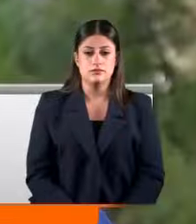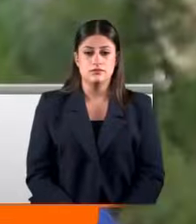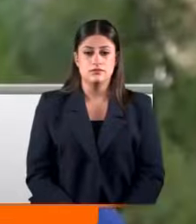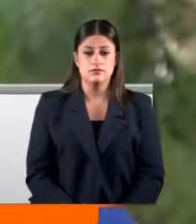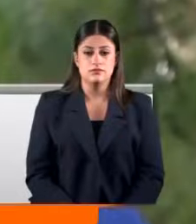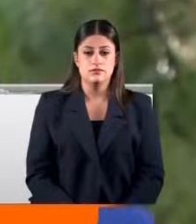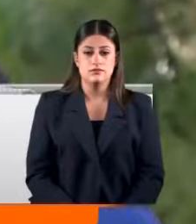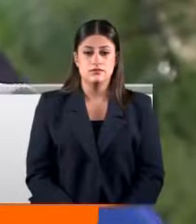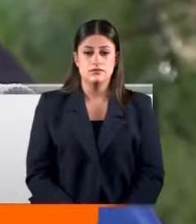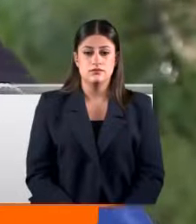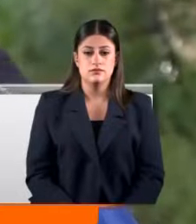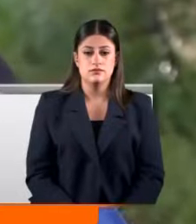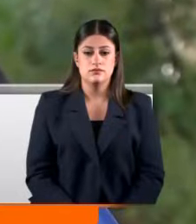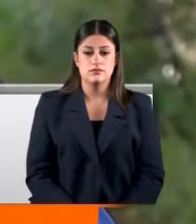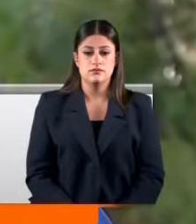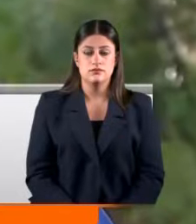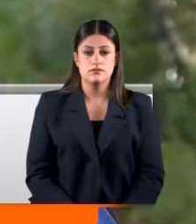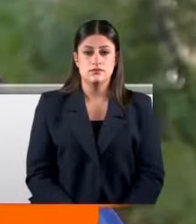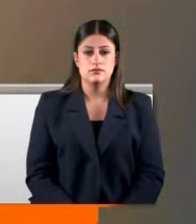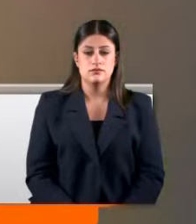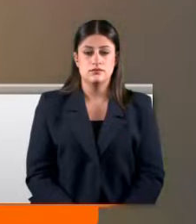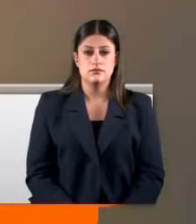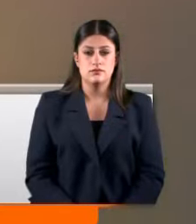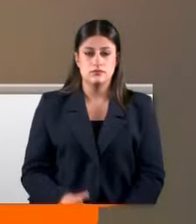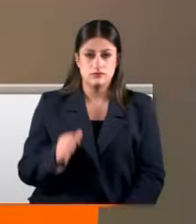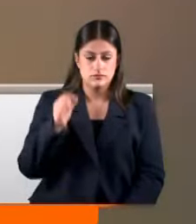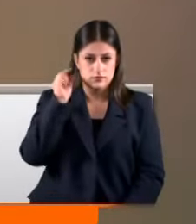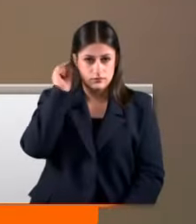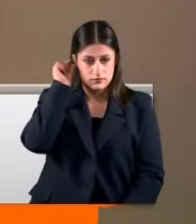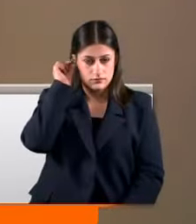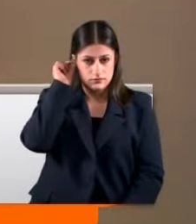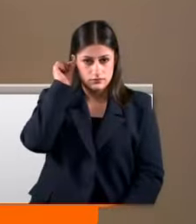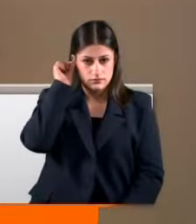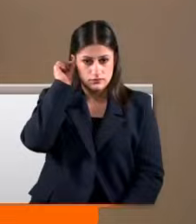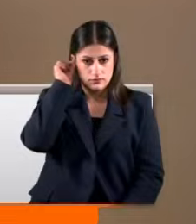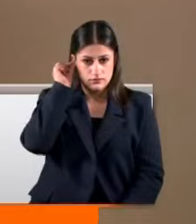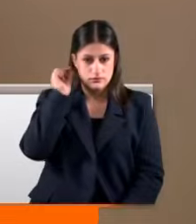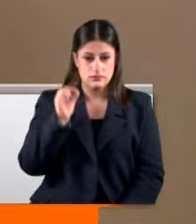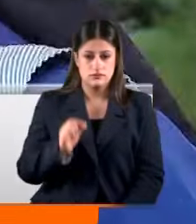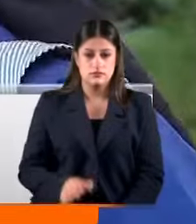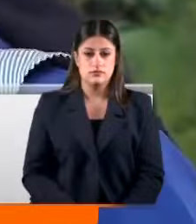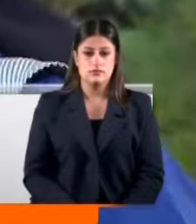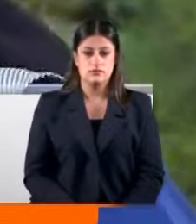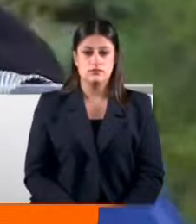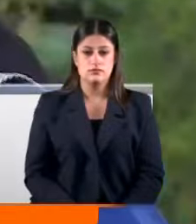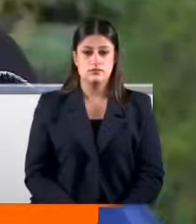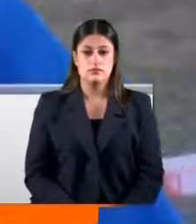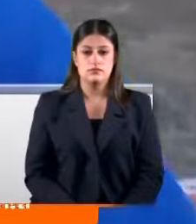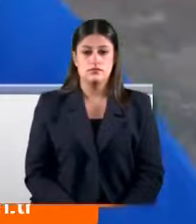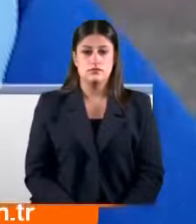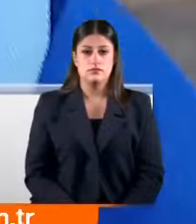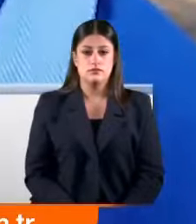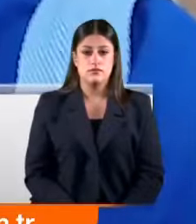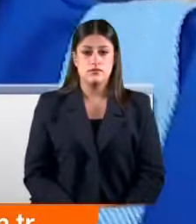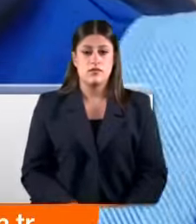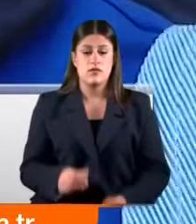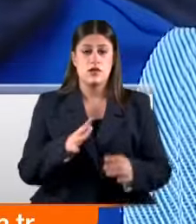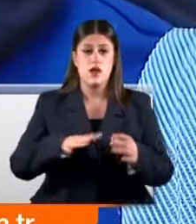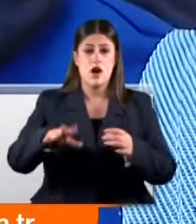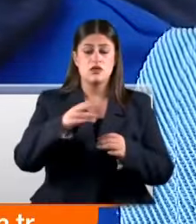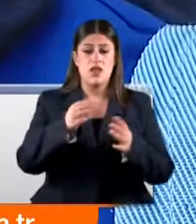Benim gülüşümü elimden aldı. Maddi manevi beni batırdı. Bütün herkes resimlerde gül derken hiç gülmüyordum. Gülüşümü elimden aldı. Her şey